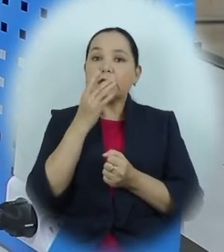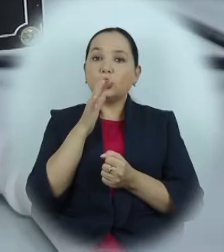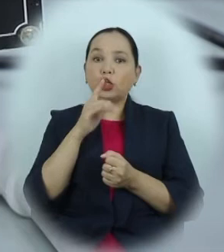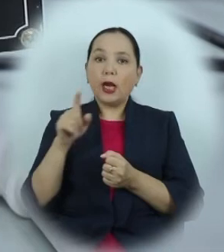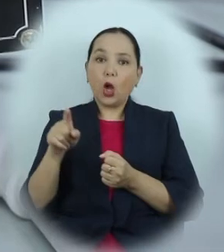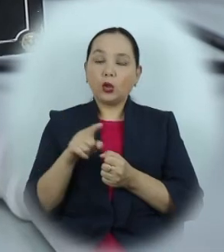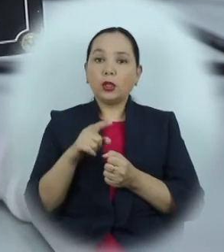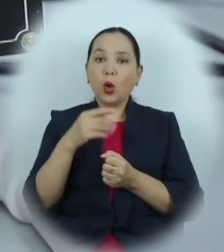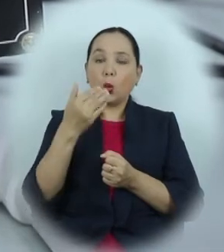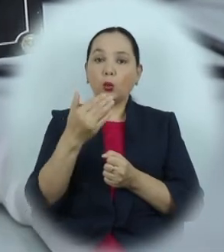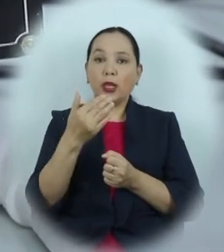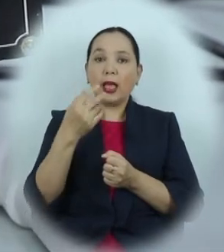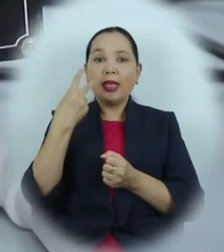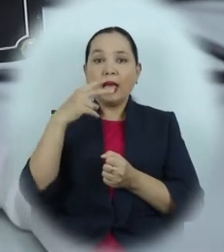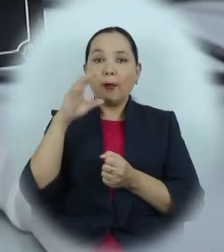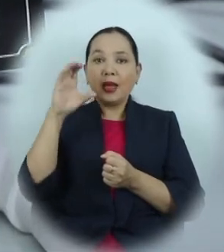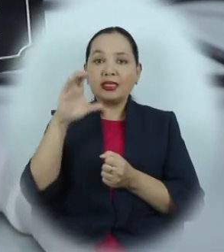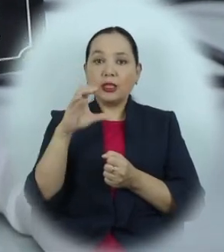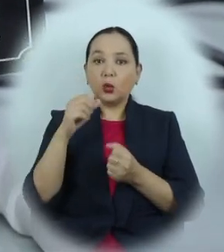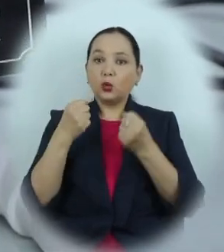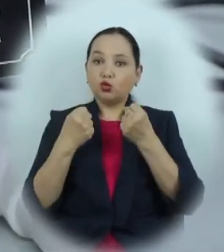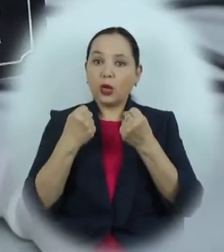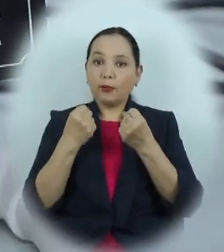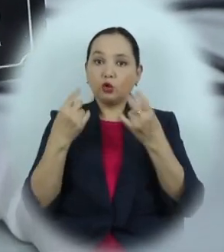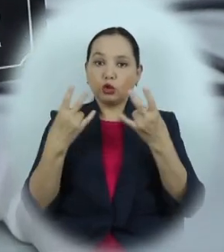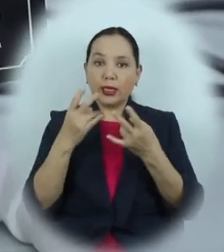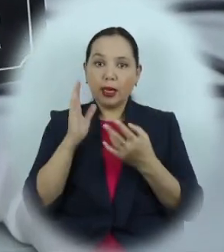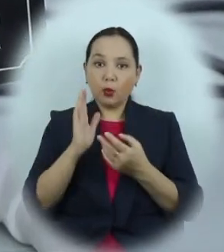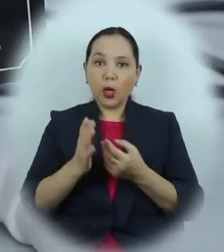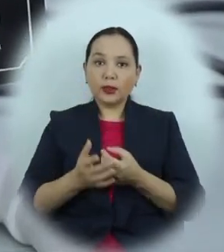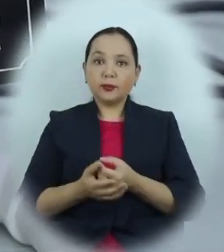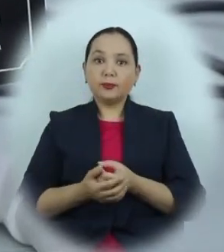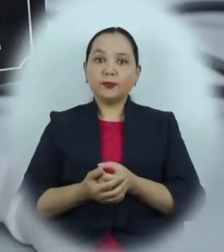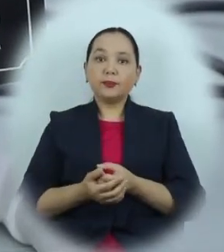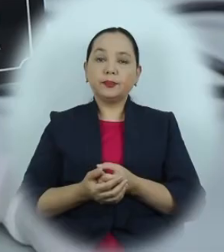jarayonida burnimizni 20 sekund ushlab turishimiz kerak bo'ladi.